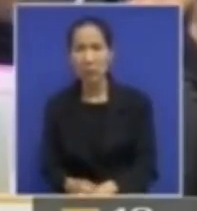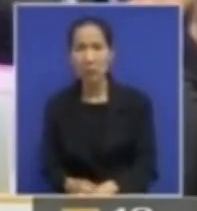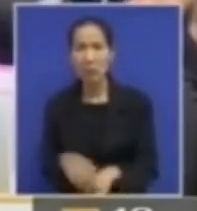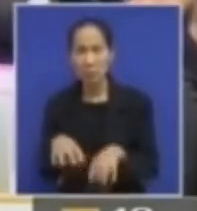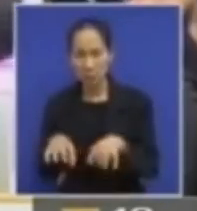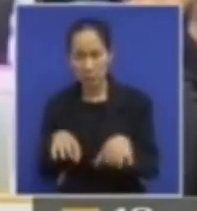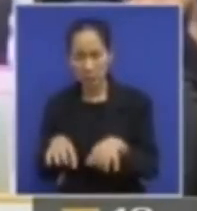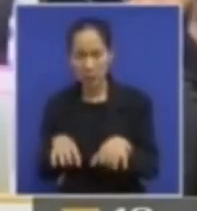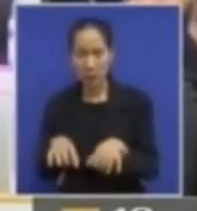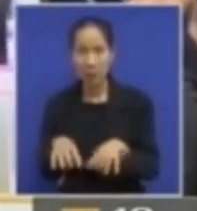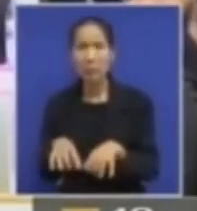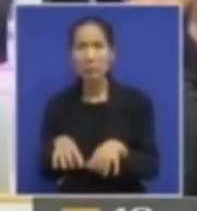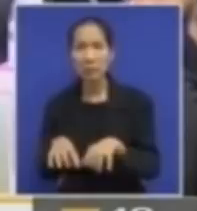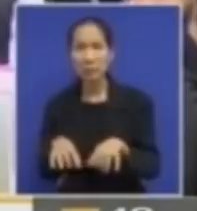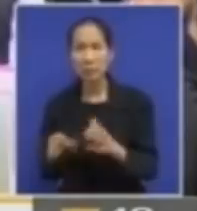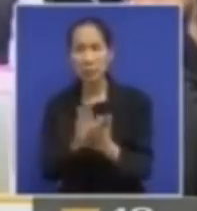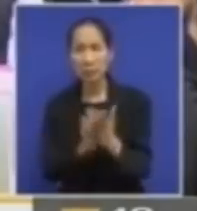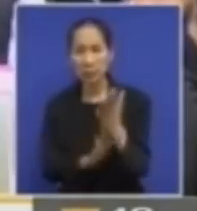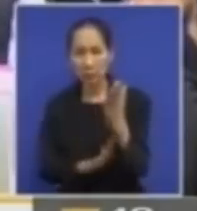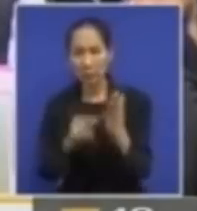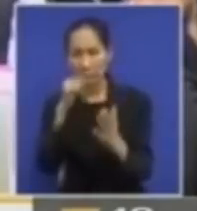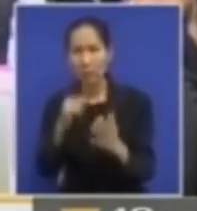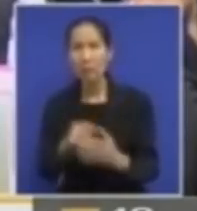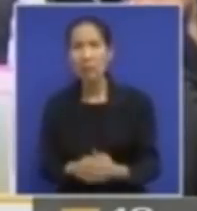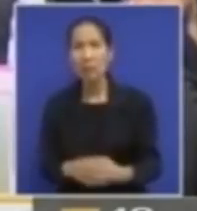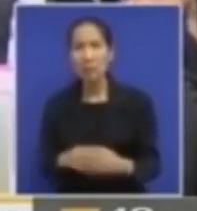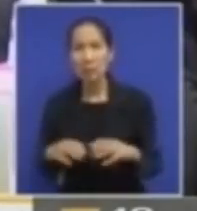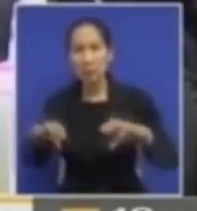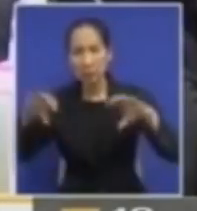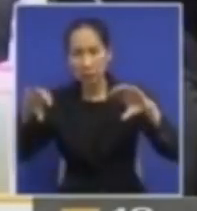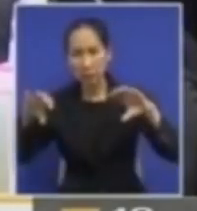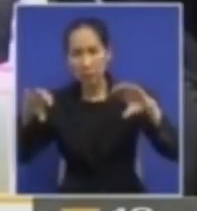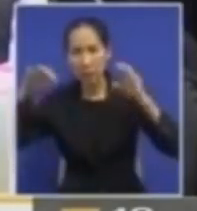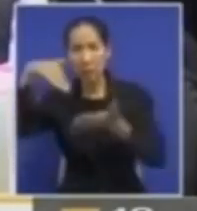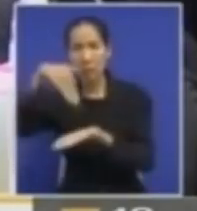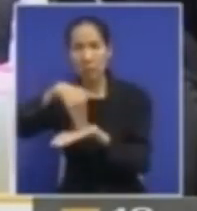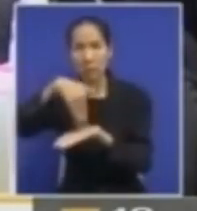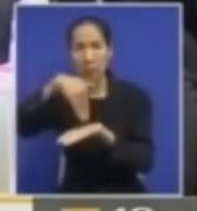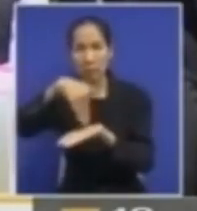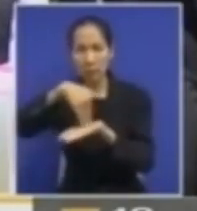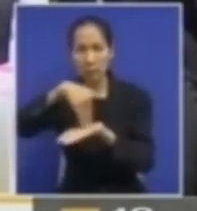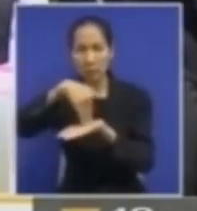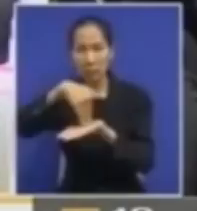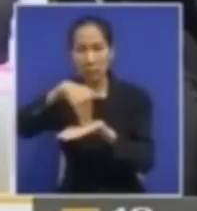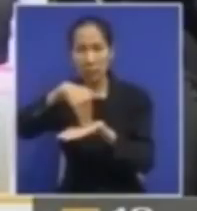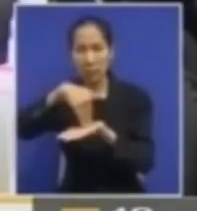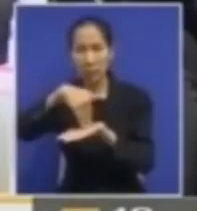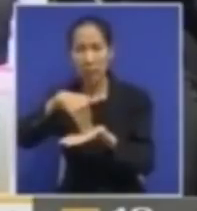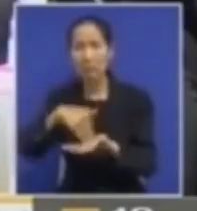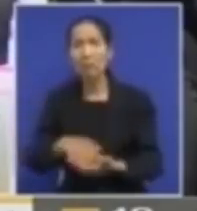ราชการแผ่นดินที่ยึดเอารัฐราชการเป็นศูนย์กลางรัฐราชการเป็นศูนย์กล